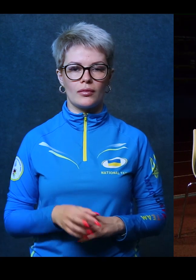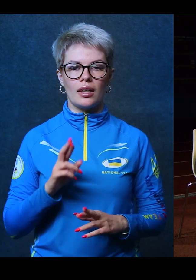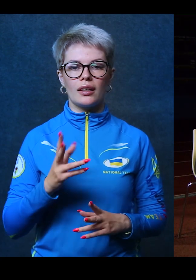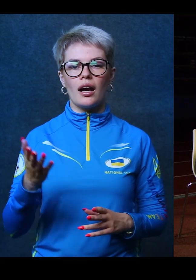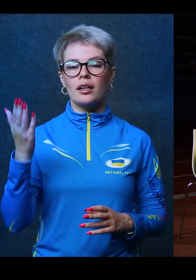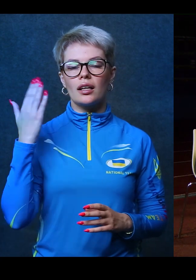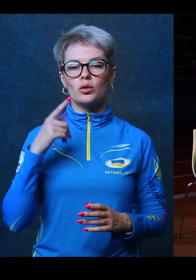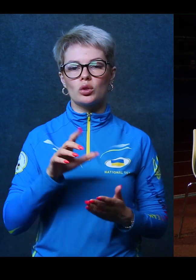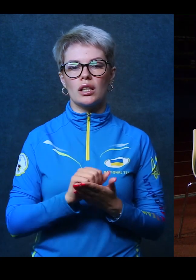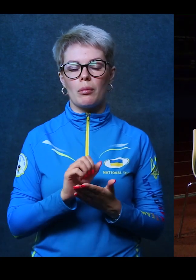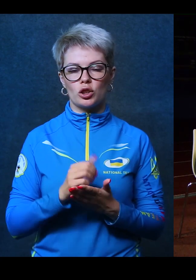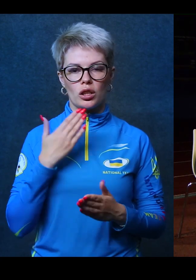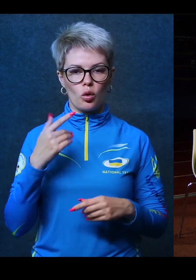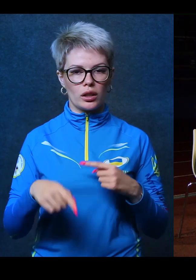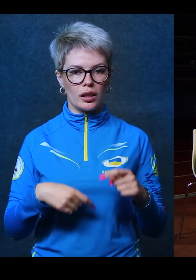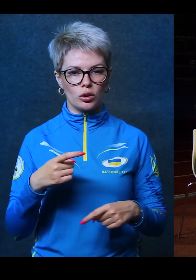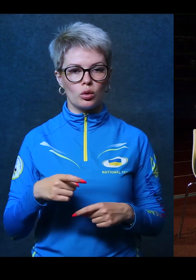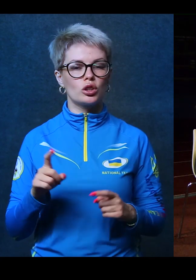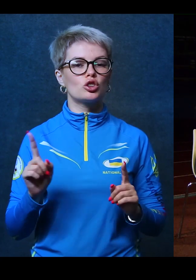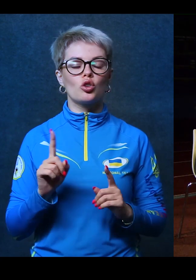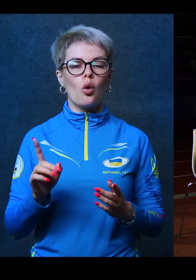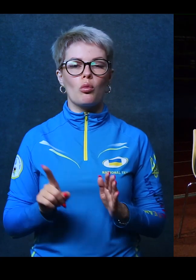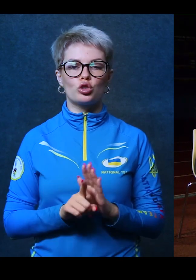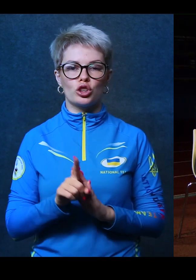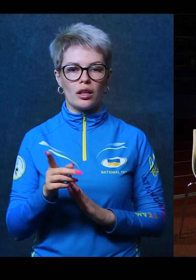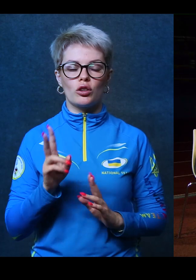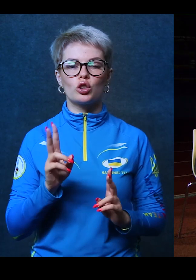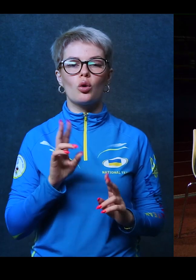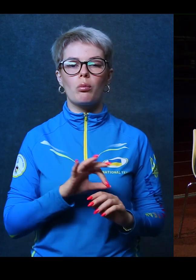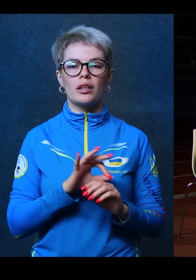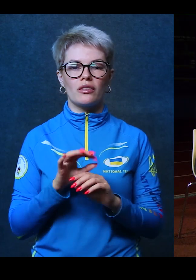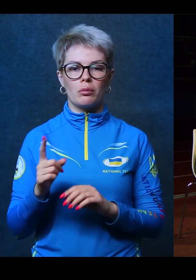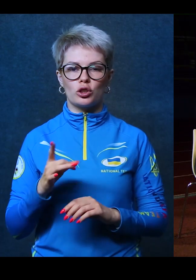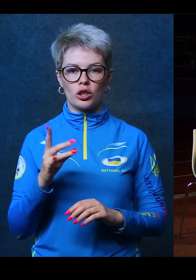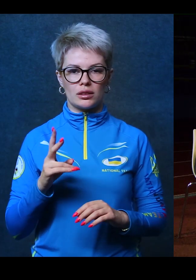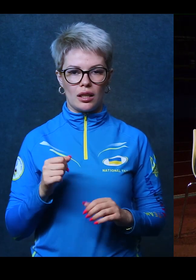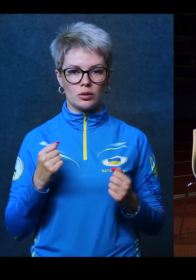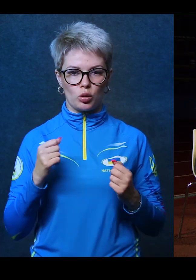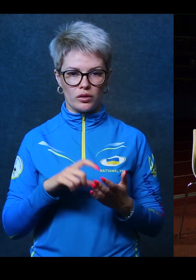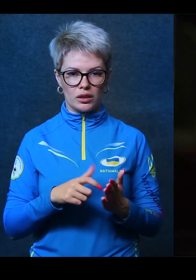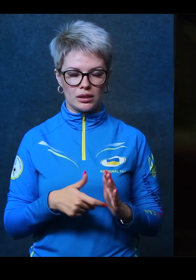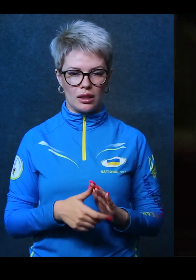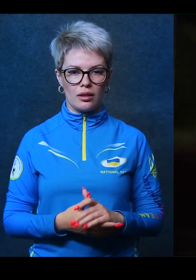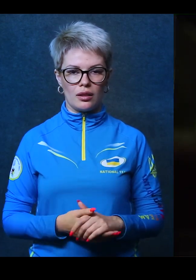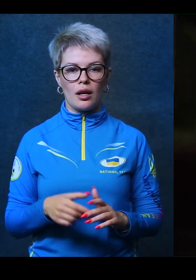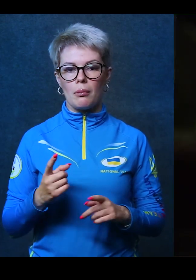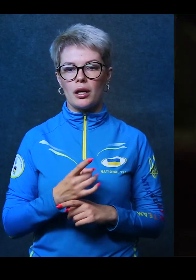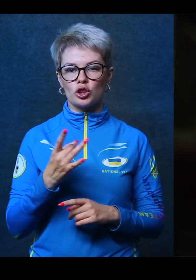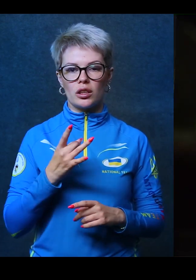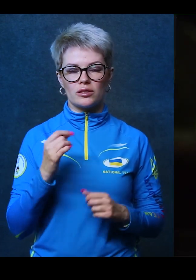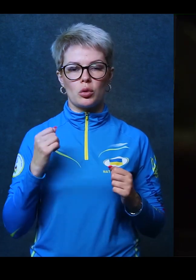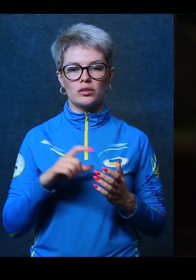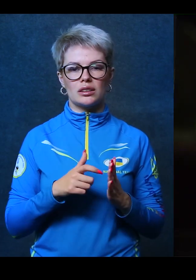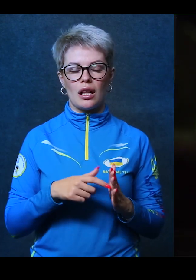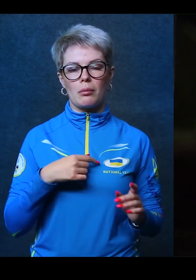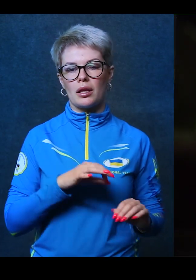Як давно займаєшся легкою атлетикою, з чого починав? Хто привів тебе перший раз у спортивну залу? Перший раз у